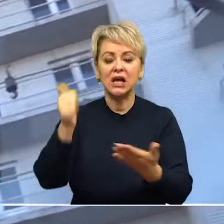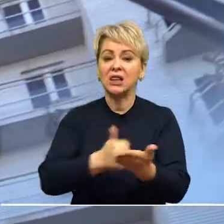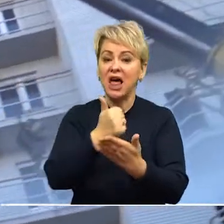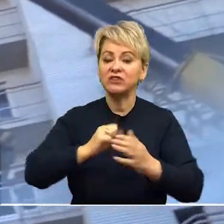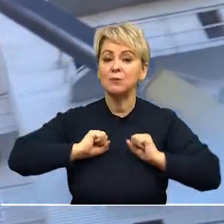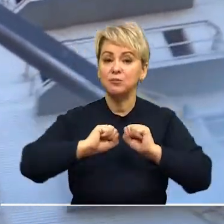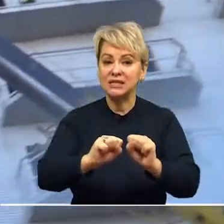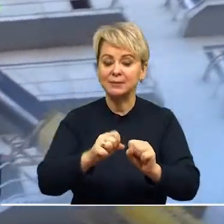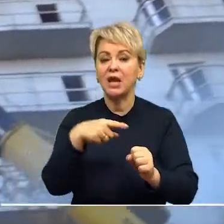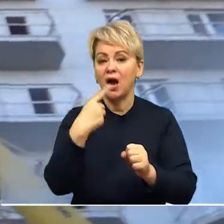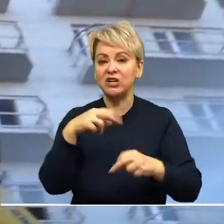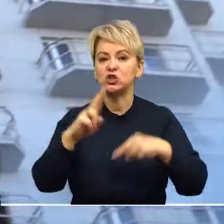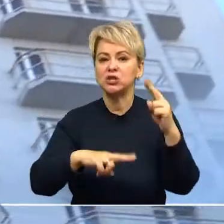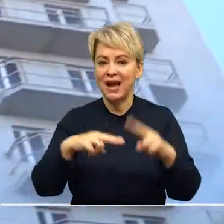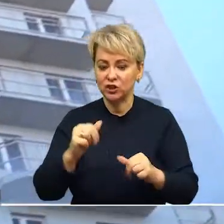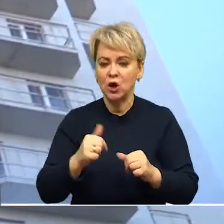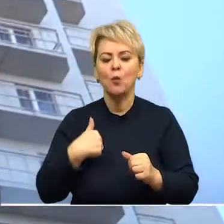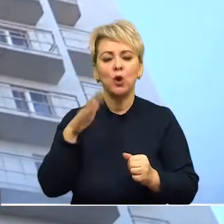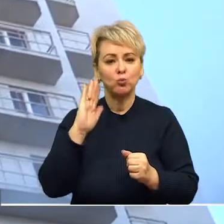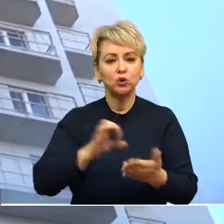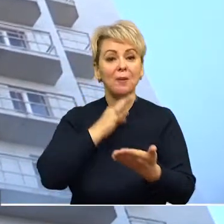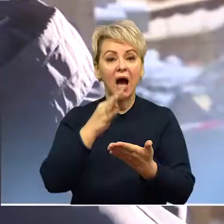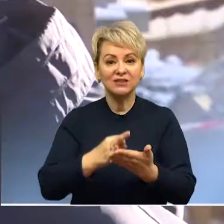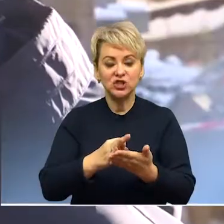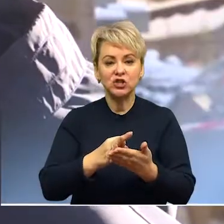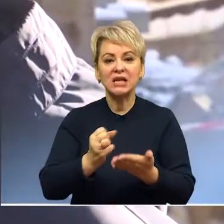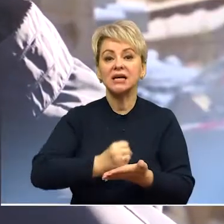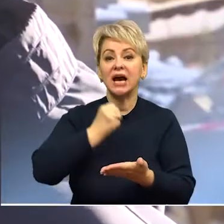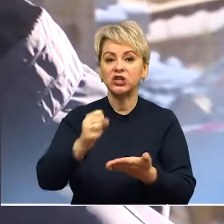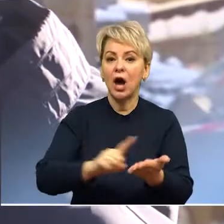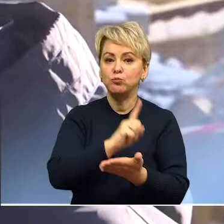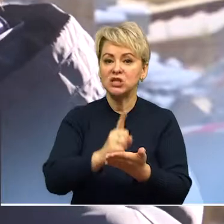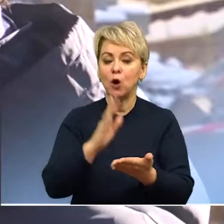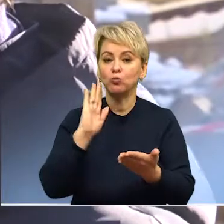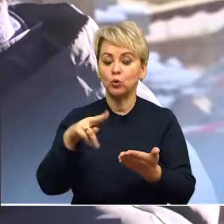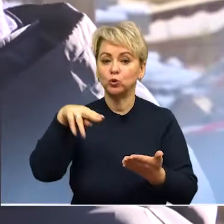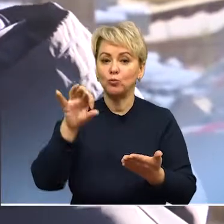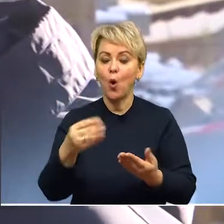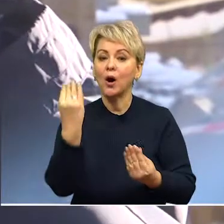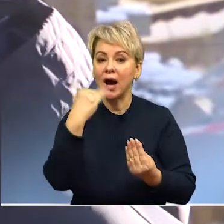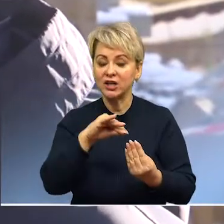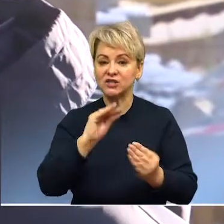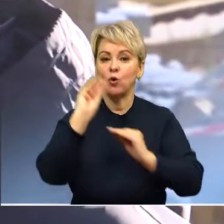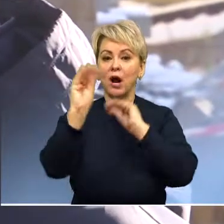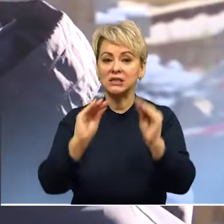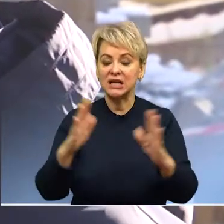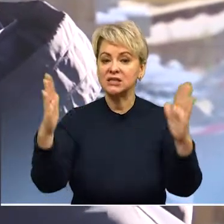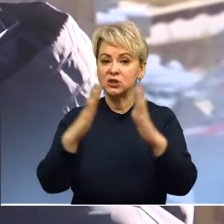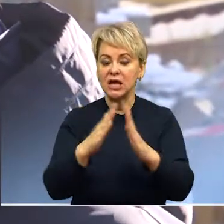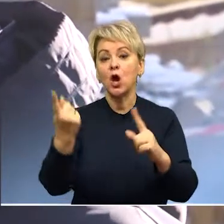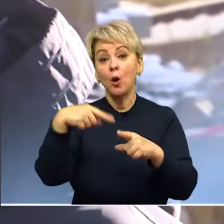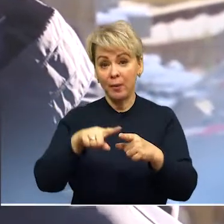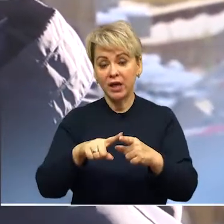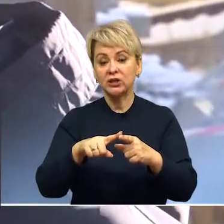главное – безопасность, заверяет застройщик. Мы будем отвечать, и гарантийные обязательства будут по качеству конструкции здания.